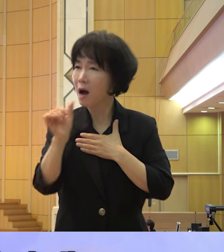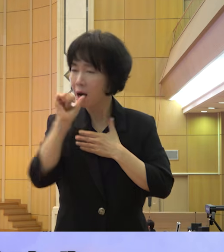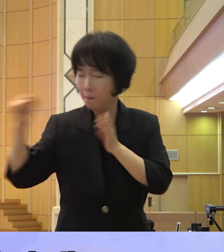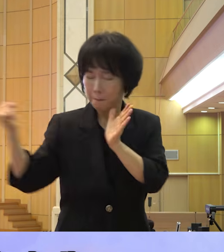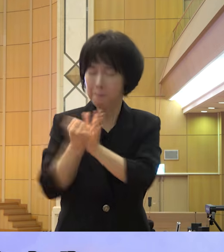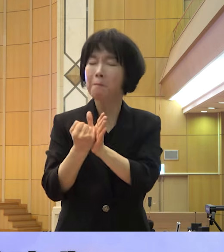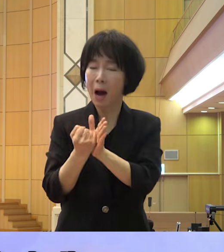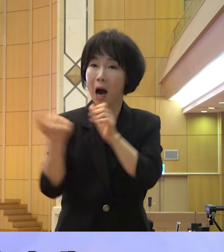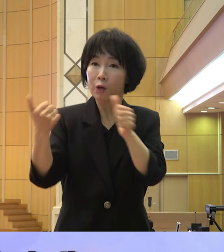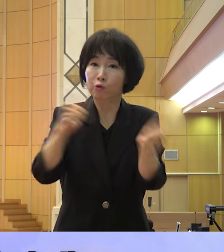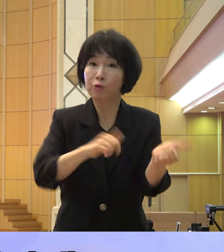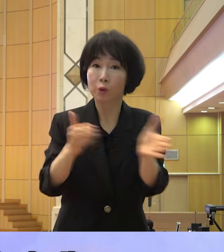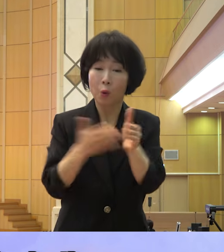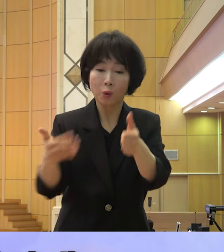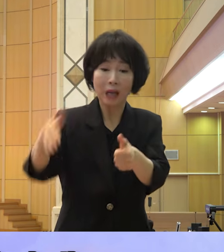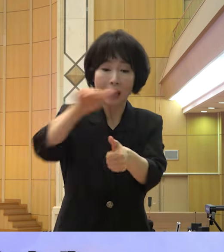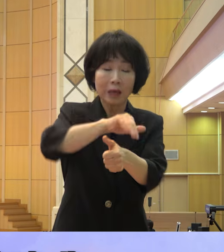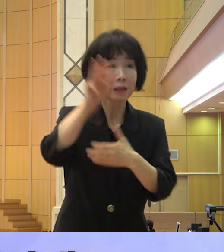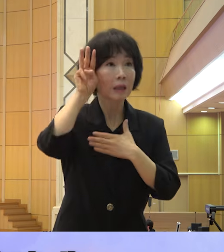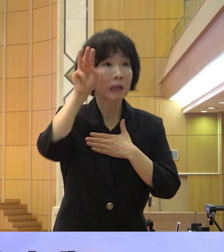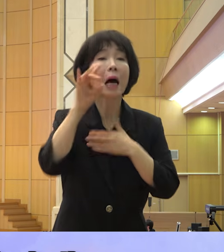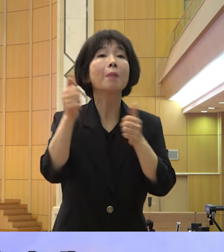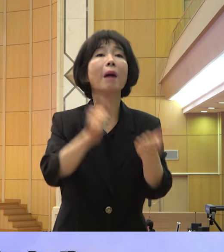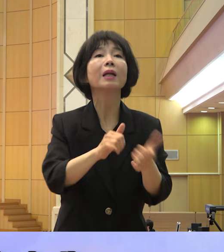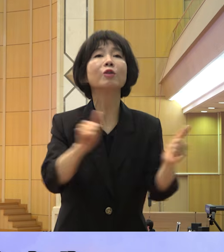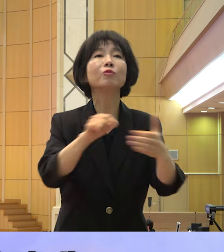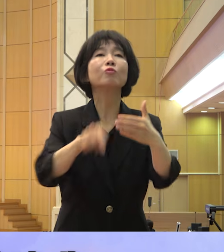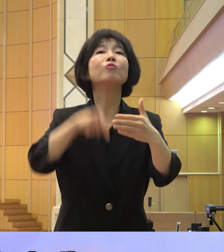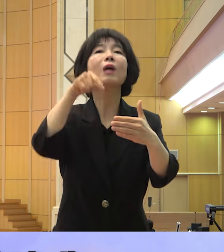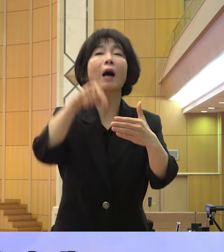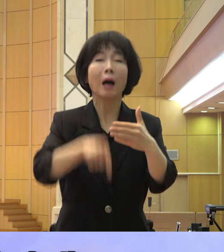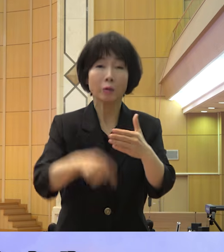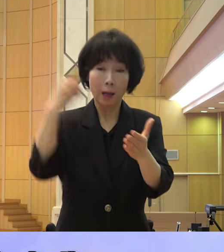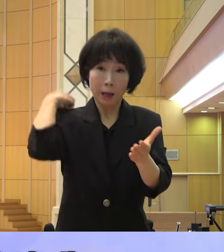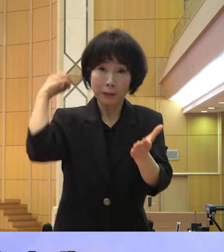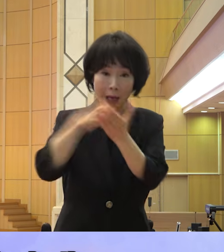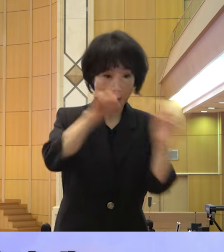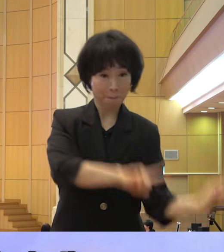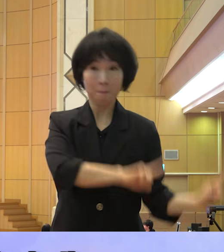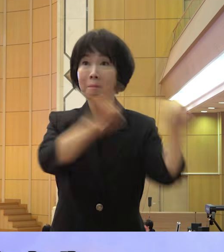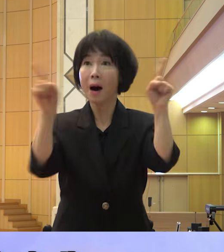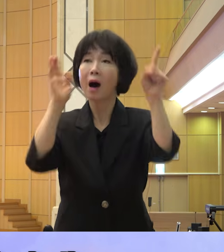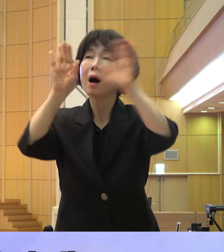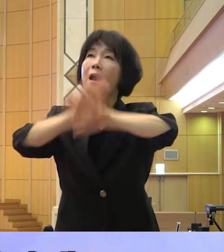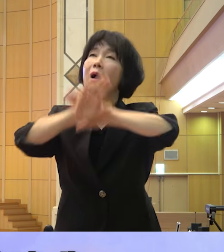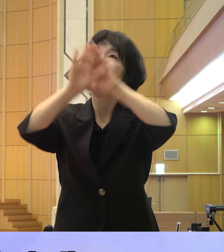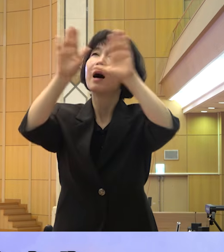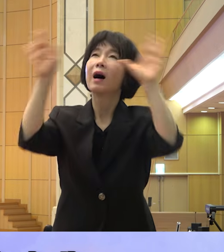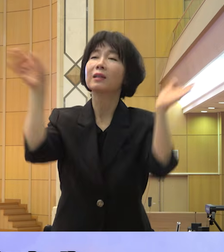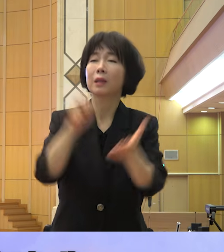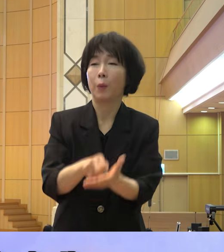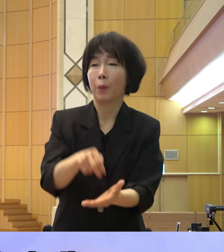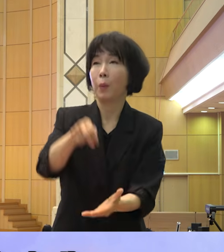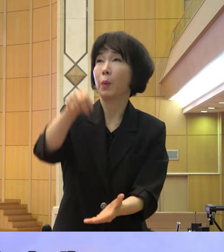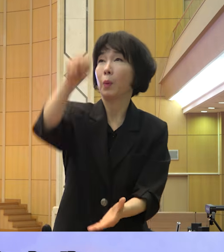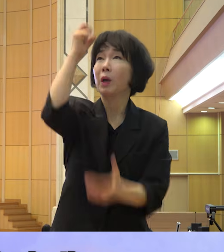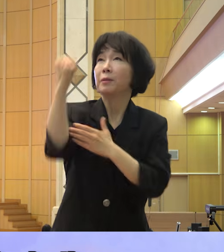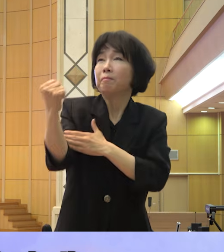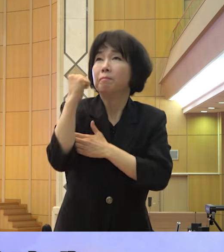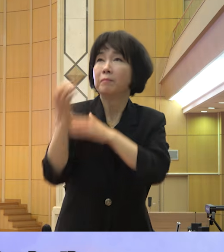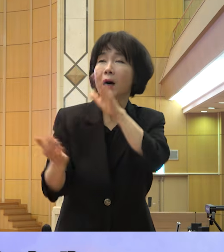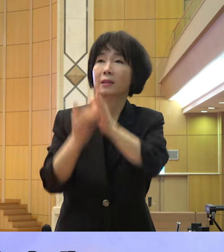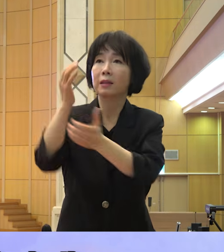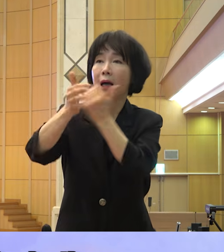십자가에 못 박혀 죽으시고 장사한 지 사흘 만에 죽은 자 가운데서 다시 살아나시며 하늘에